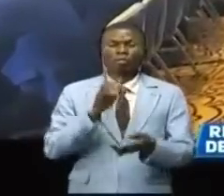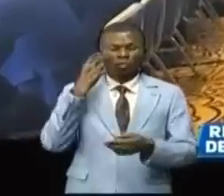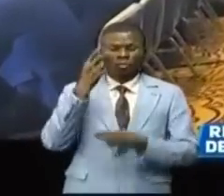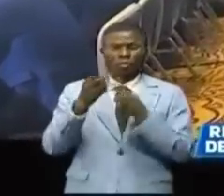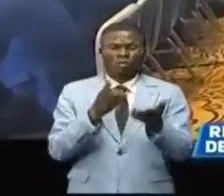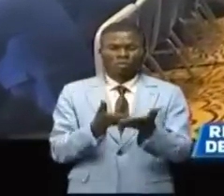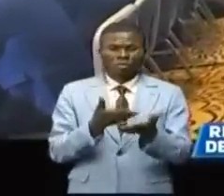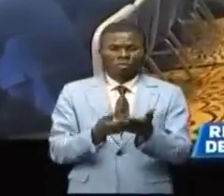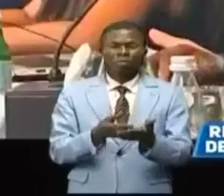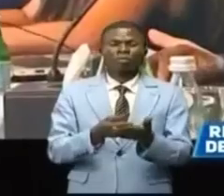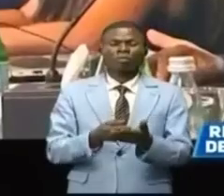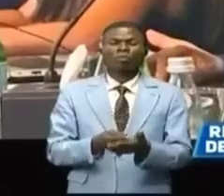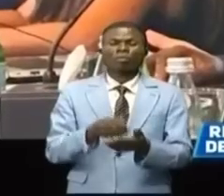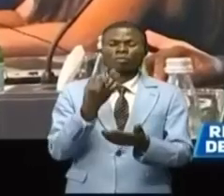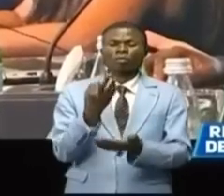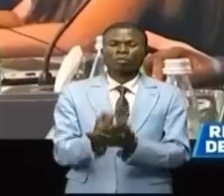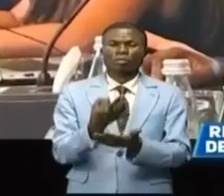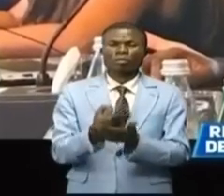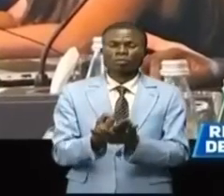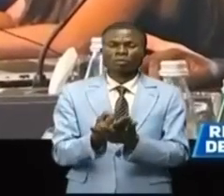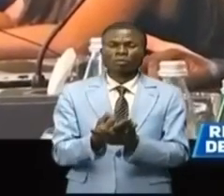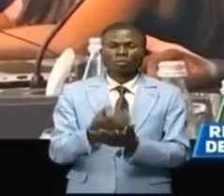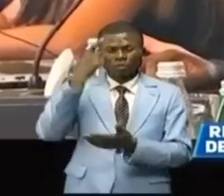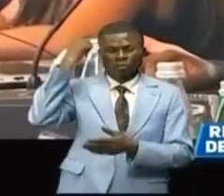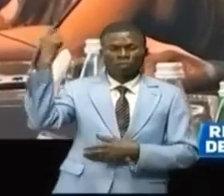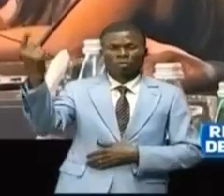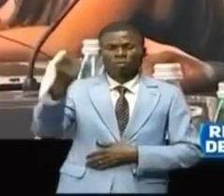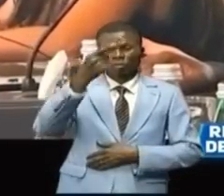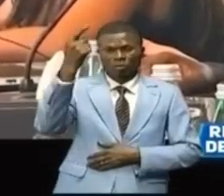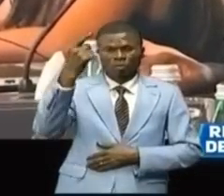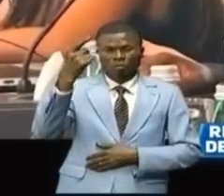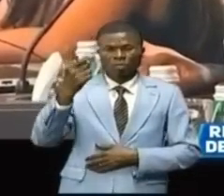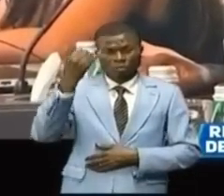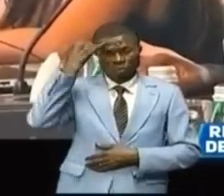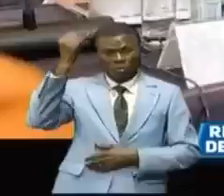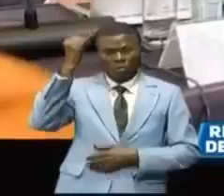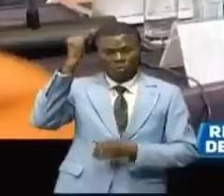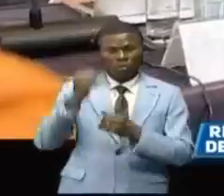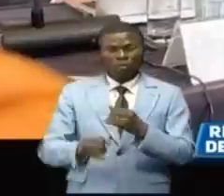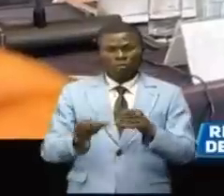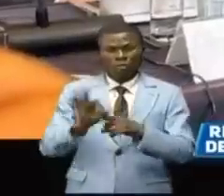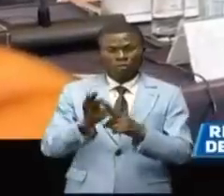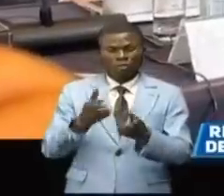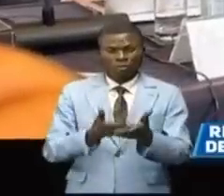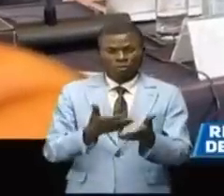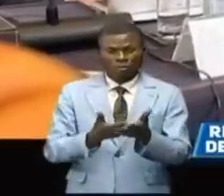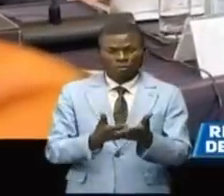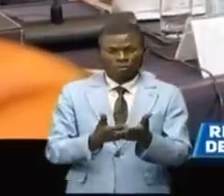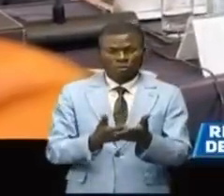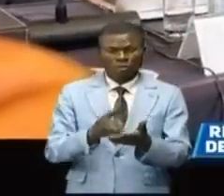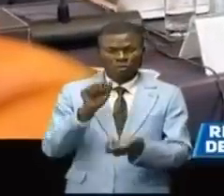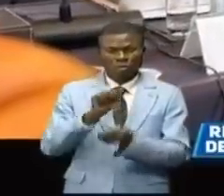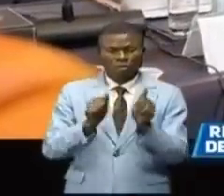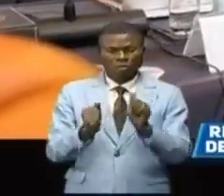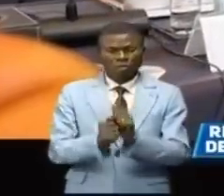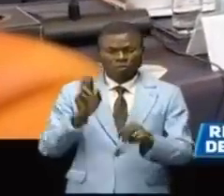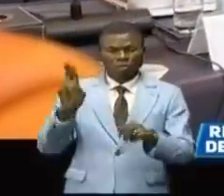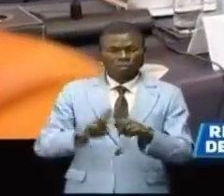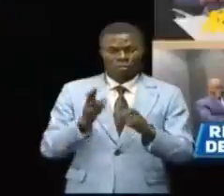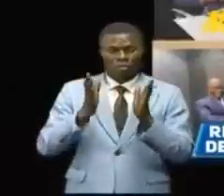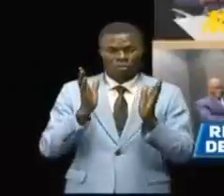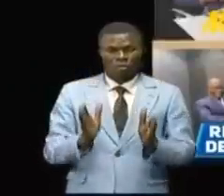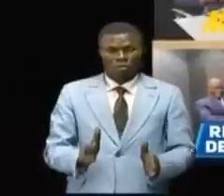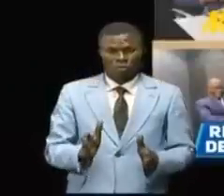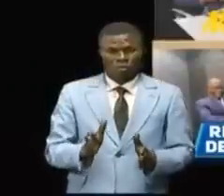criminels financiers de passer d'une frontière à une autre. En marge de cette plénière, Le secrétaire exécutif Adler Kissoula